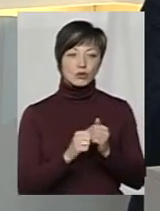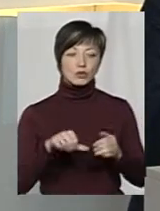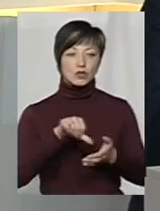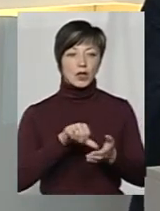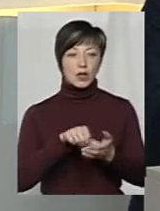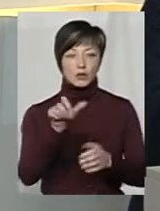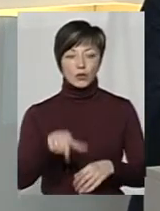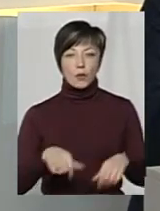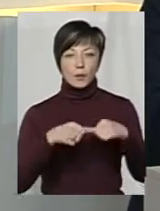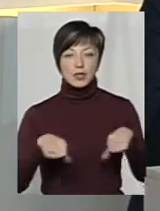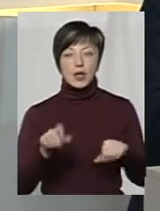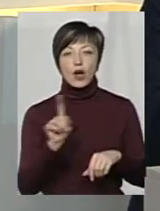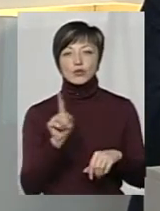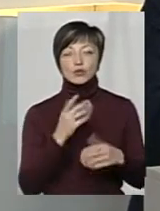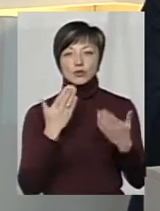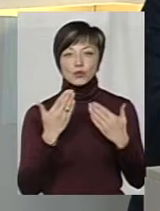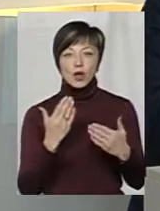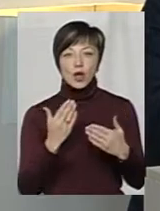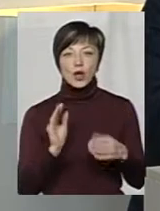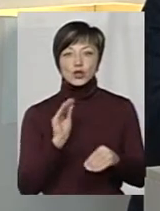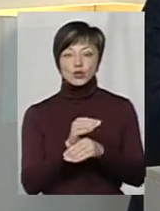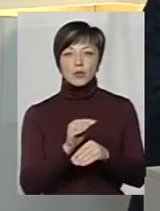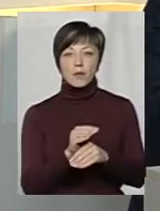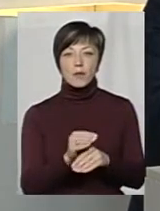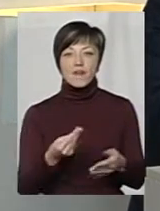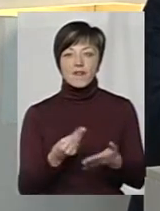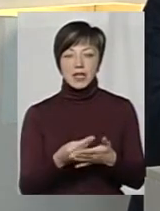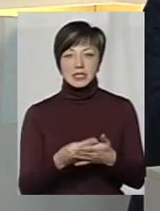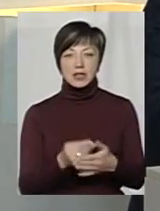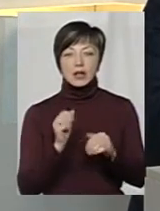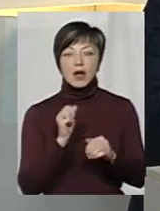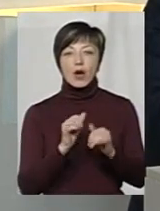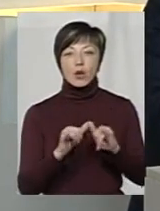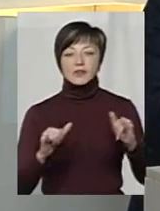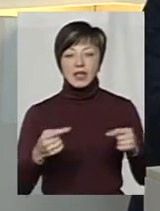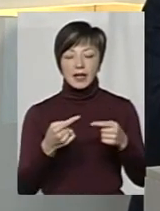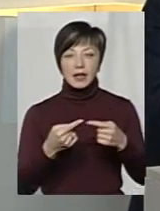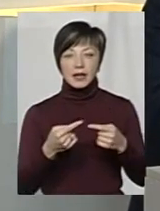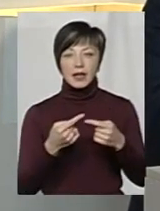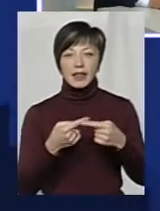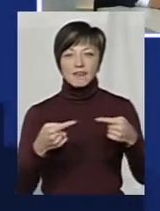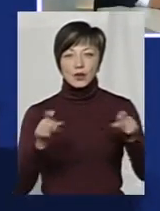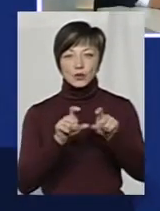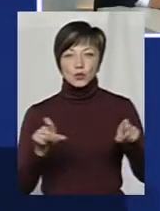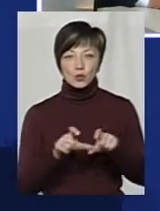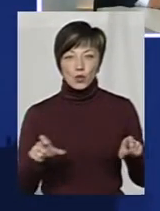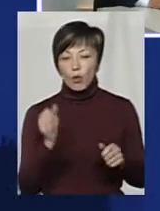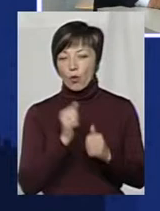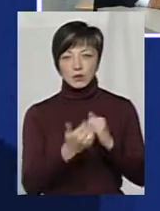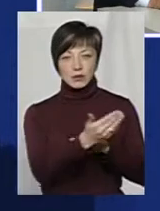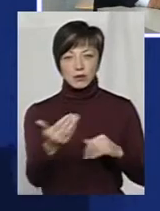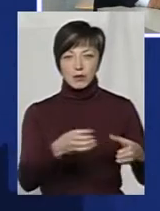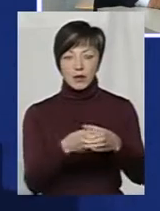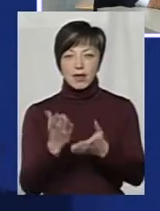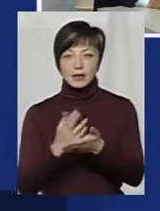Що стосується субвенції на розвиток інфраструктури, це питання кожної об'єднаної територіальної громади. Вони визначають перспективу, тобто є